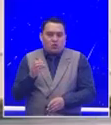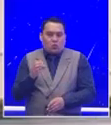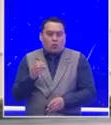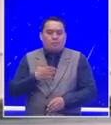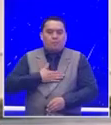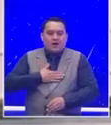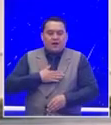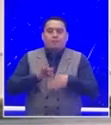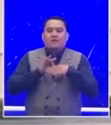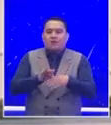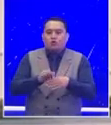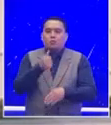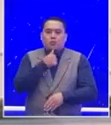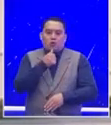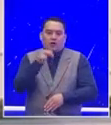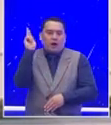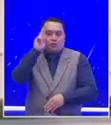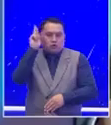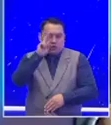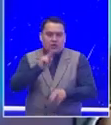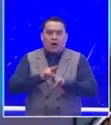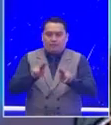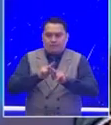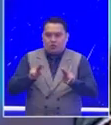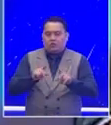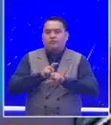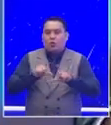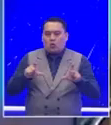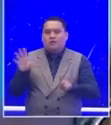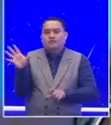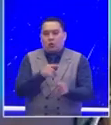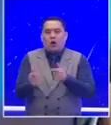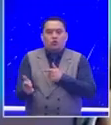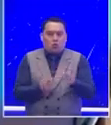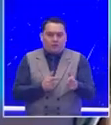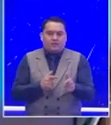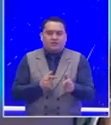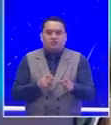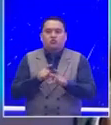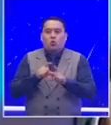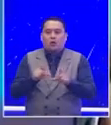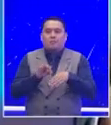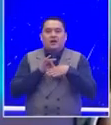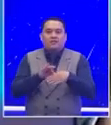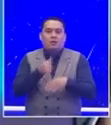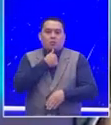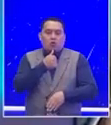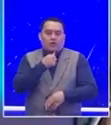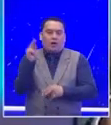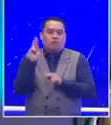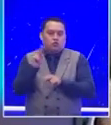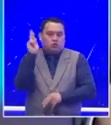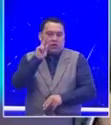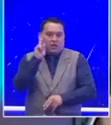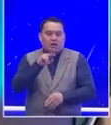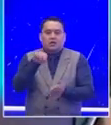мы будем проводить пробные уроки. Мы уже сказали всем нашим коллегам, что в среду все школы должны провести пробные уроки.